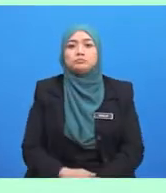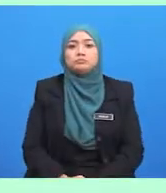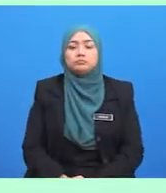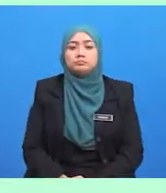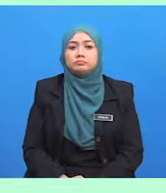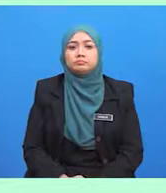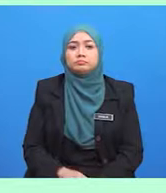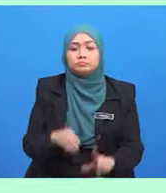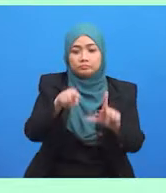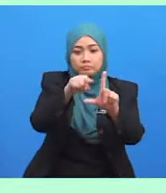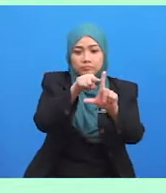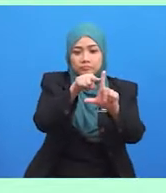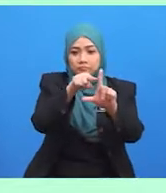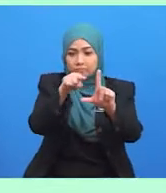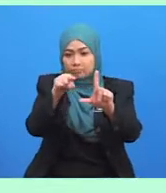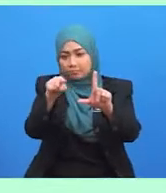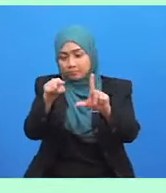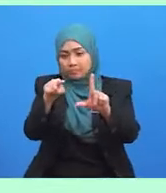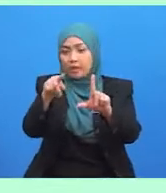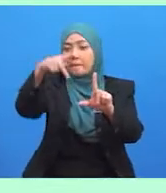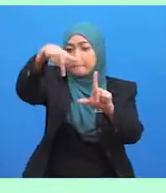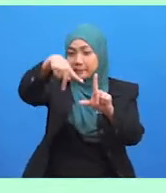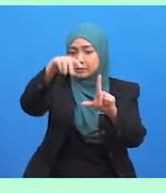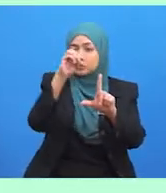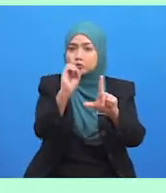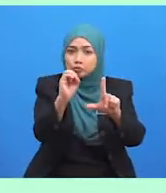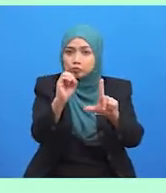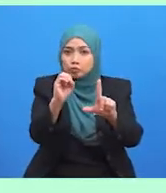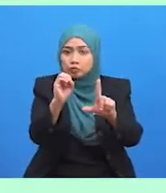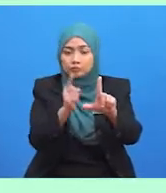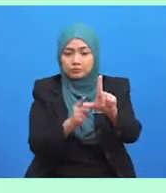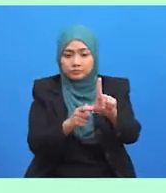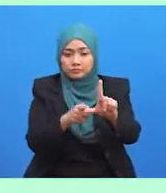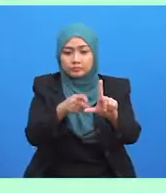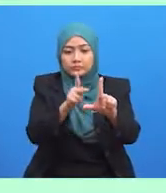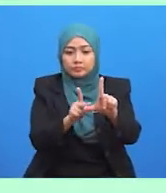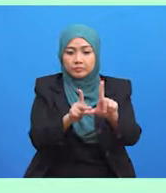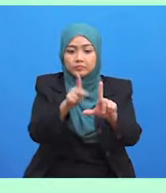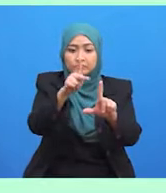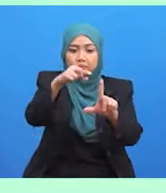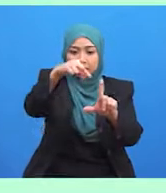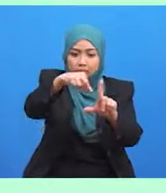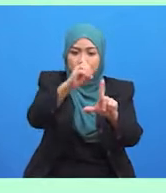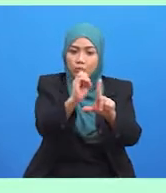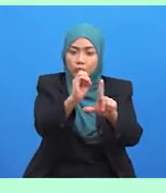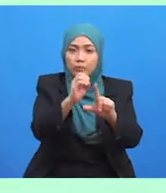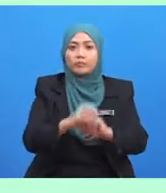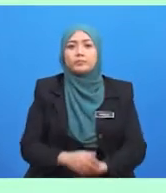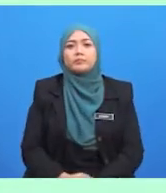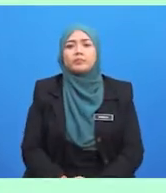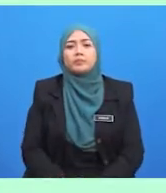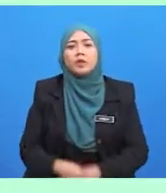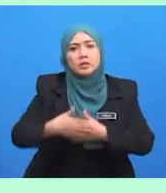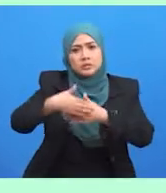keseimbangan dicapai pada P kosong. Dan kuantiti keseimbangan dicapai pada Q kosong.